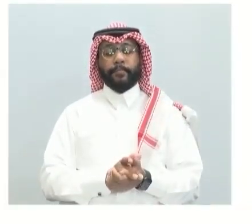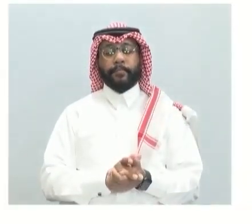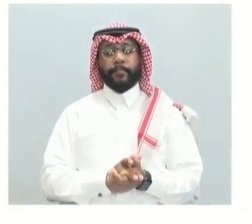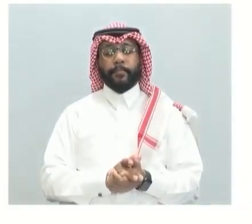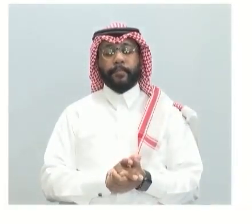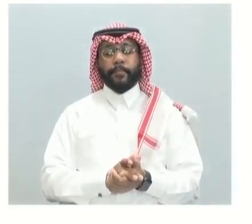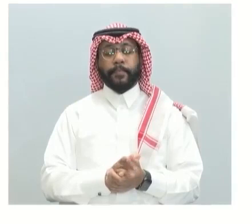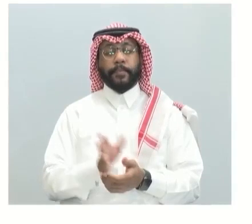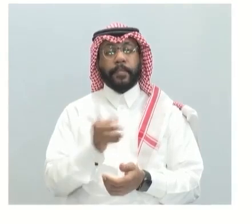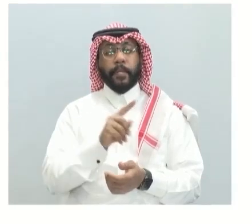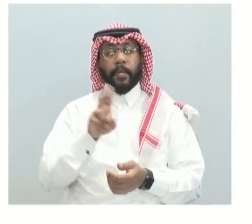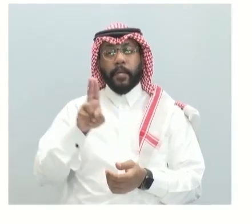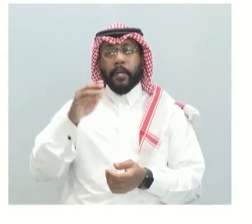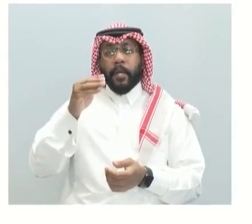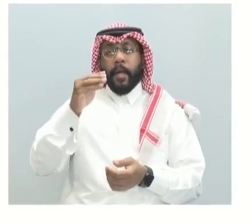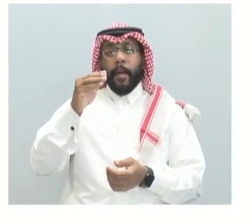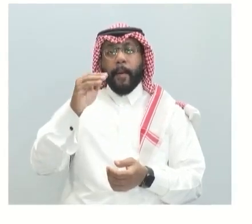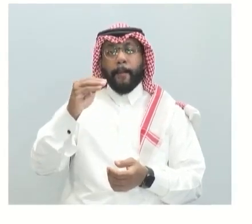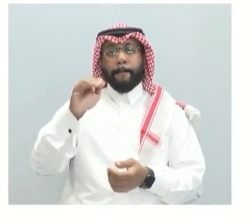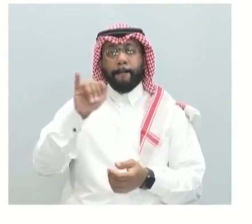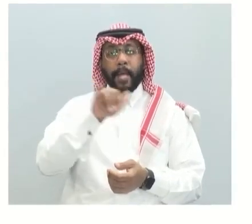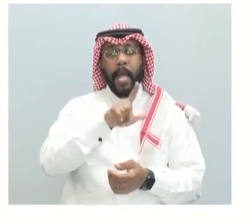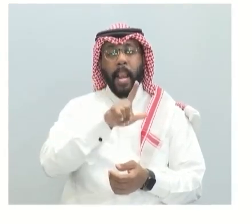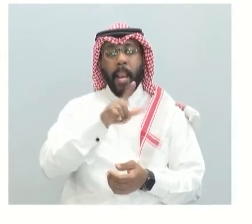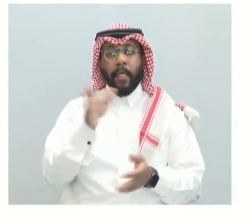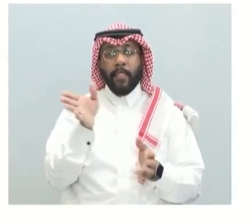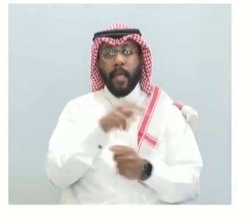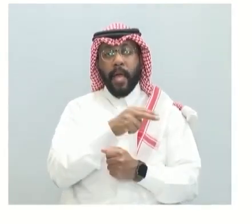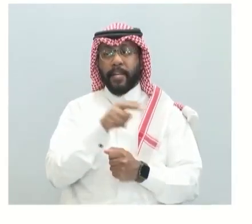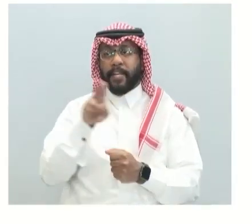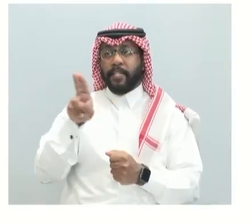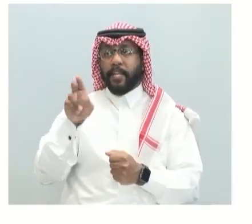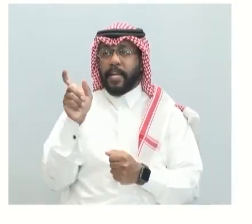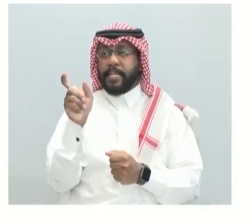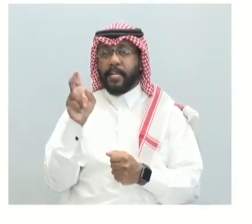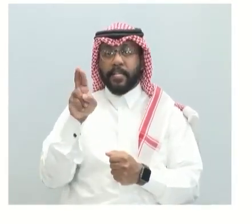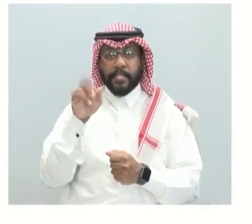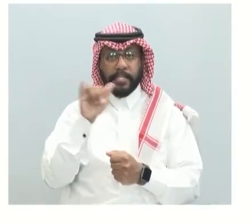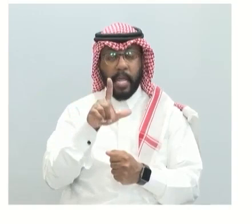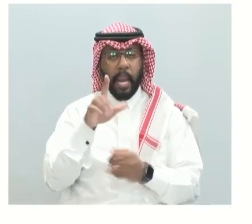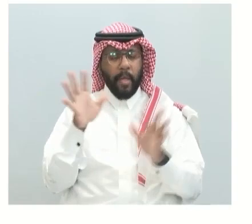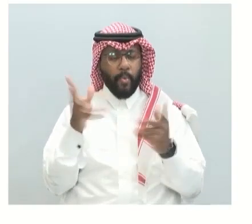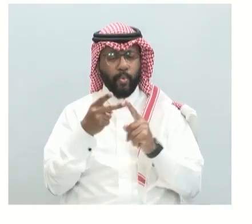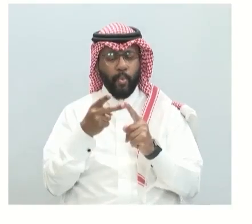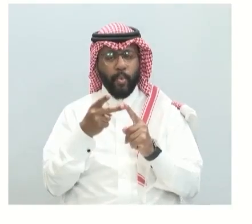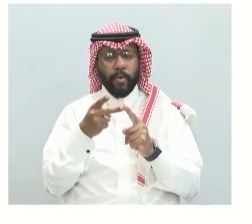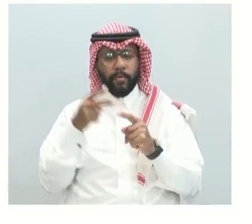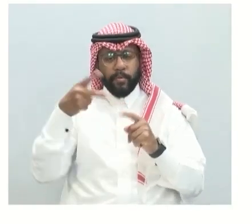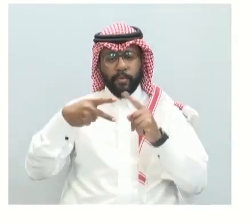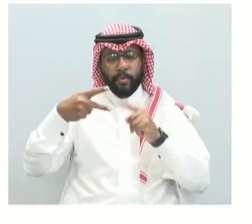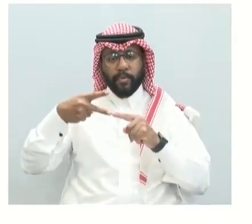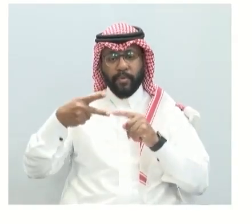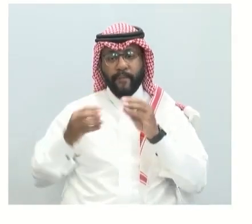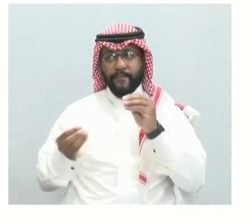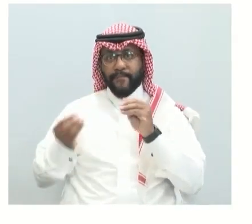فما الفرق بين التحميل والتنزيل لدينا التحميل او الرفع ولدينا التنزيل وهو الداونلود